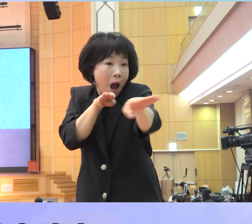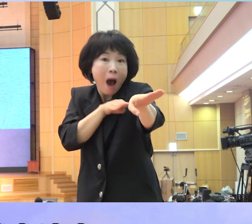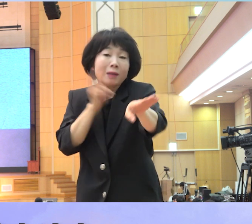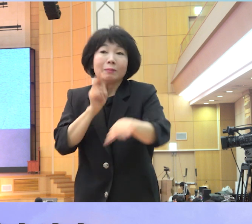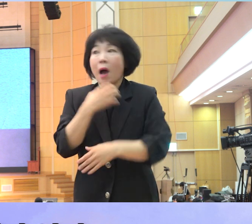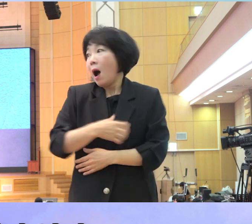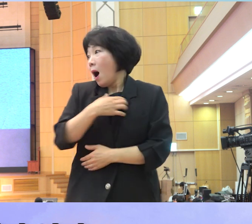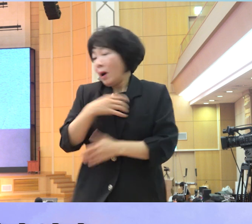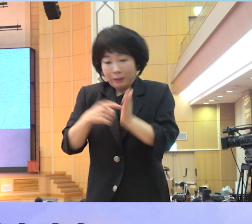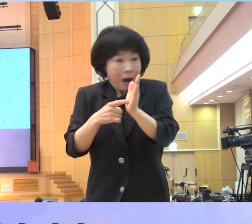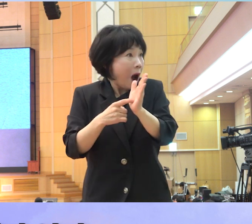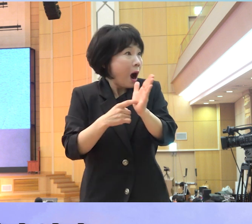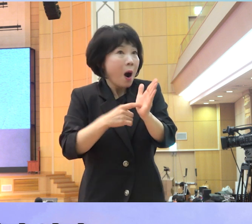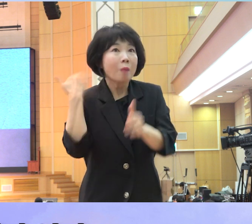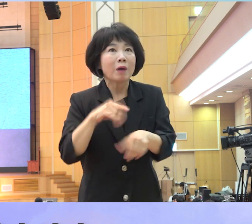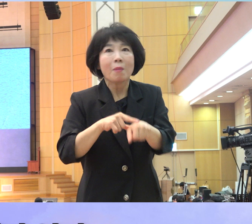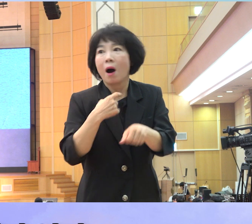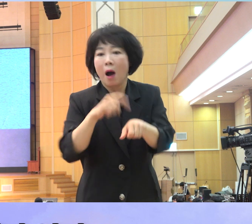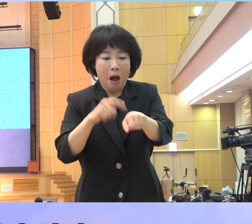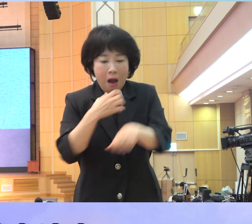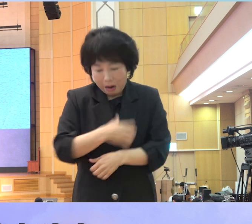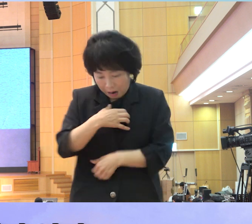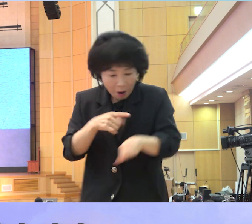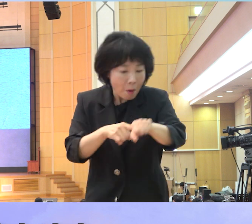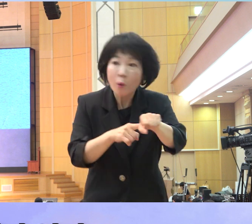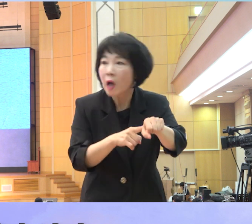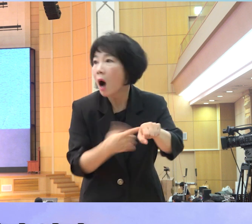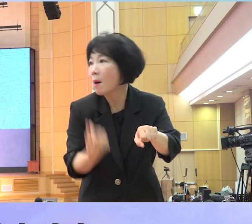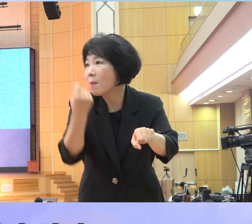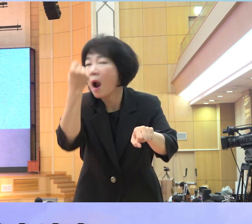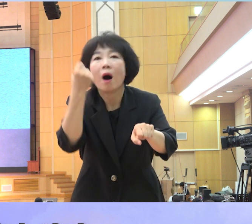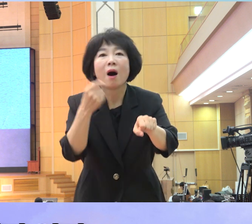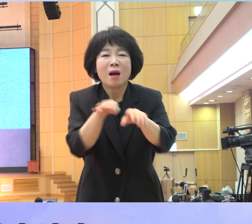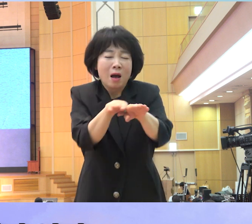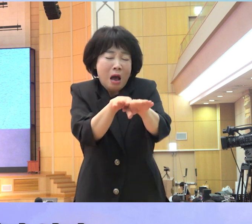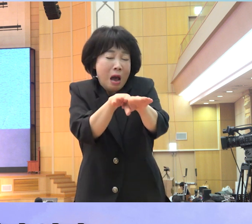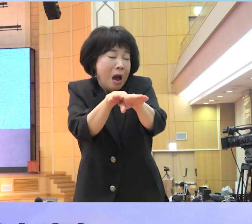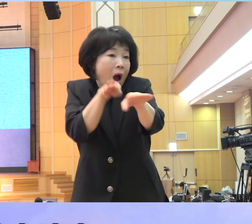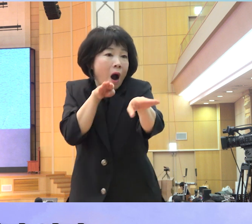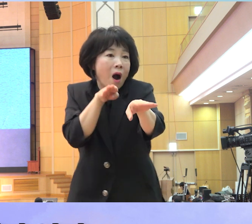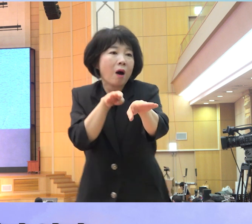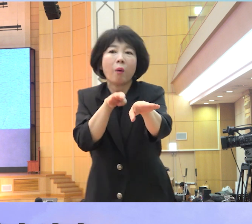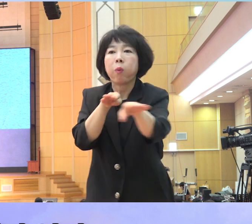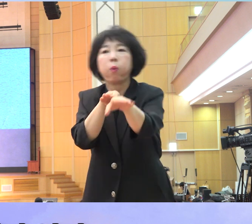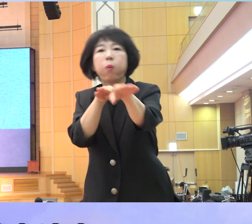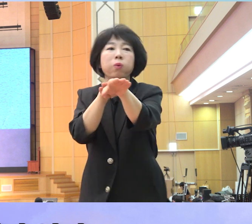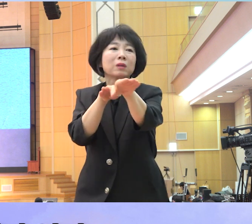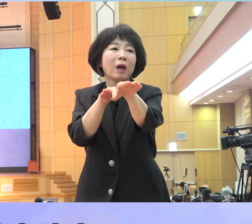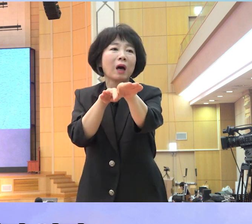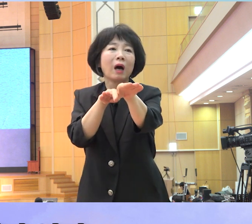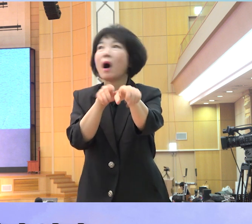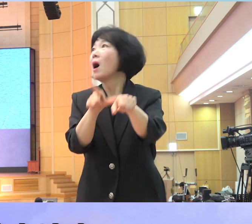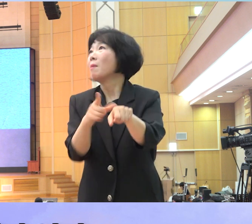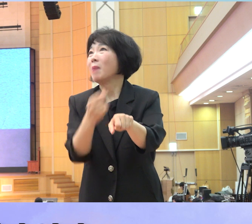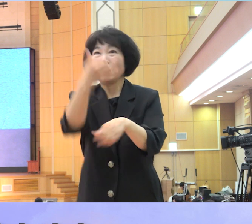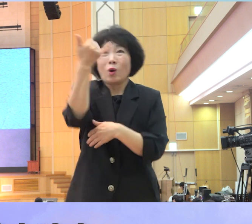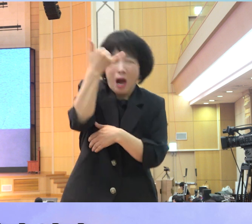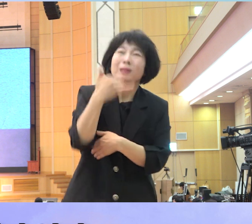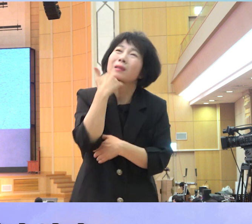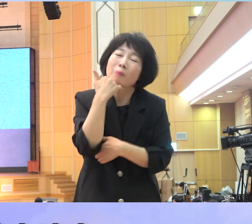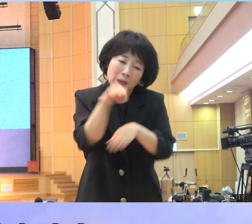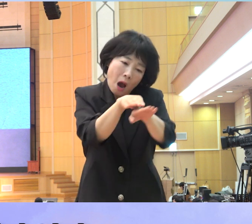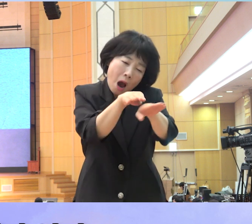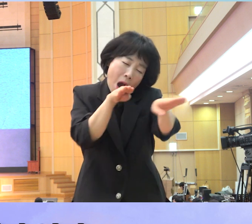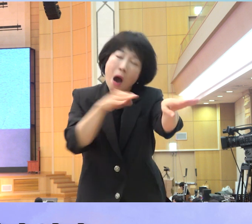마음이 어떻겠어요? 얼마나 애가 타 들어가겠습니까? 얼마나 안타깝겠어요.